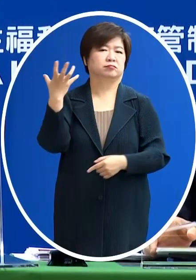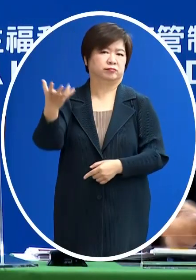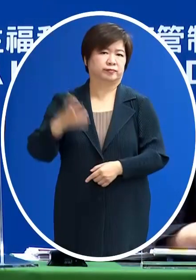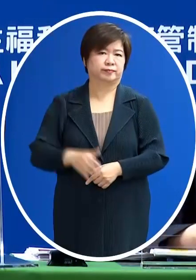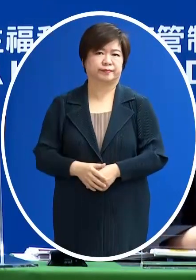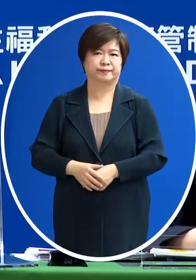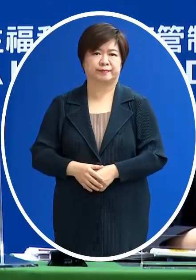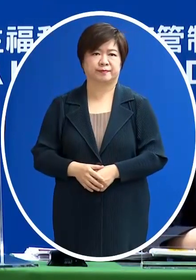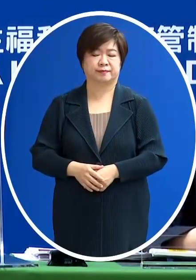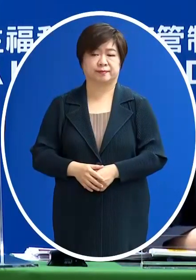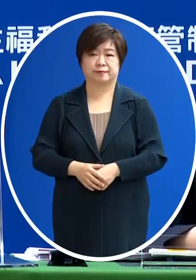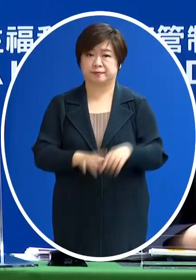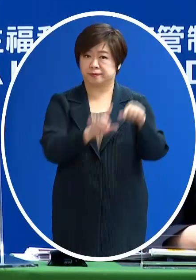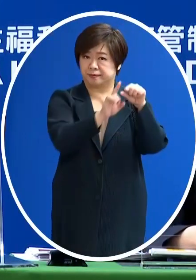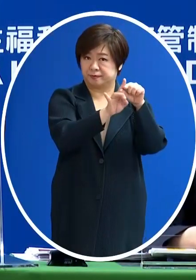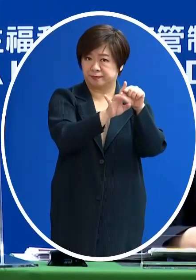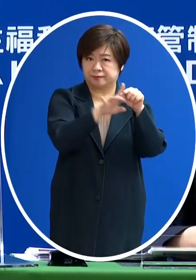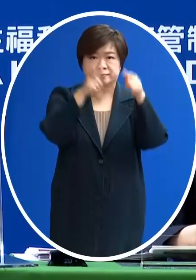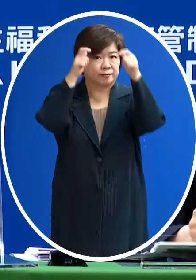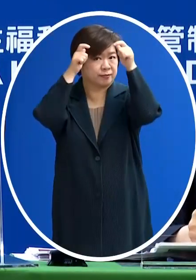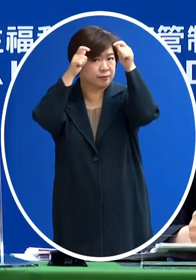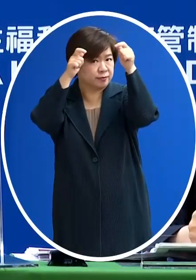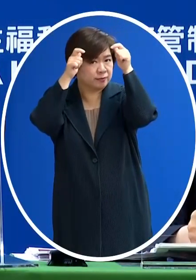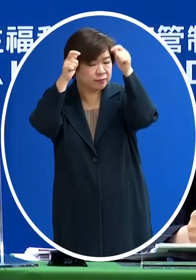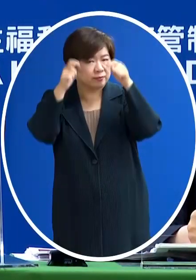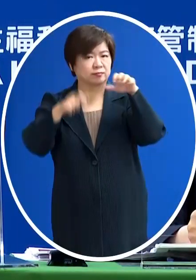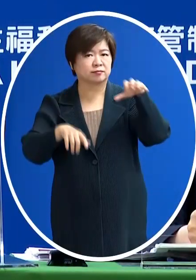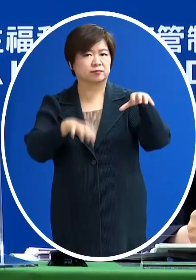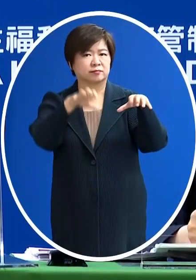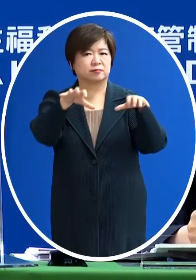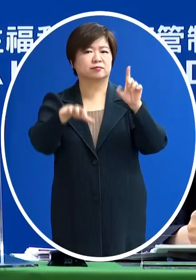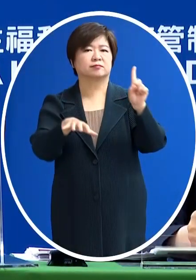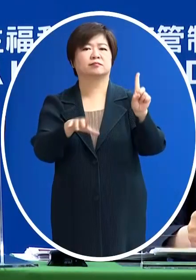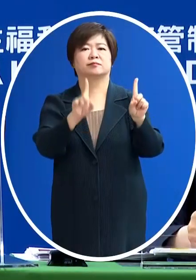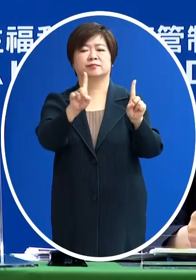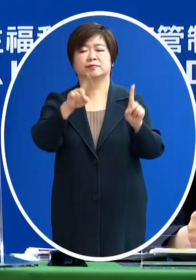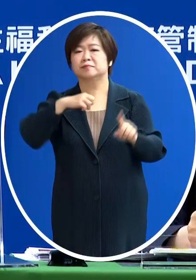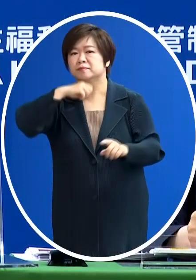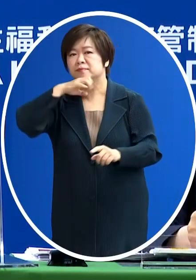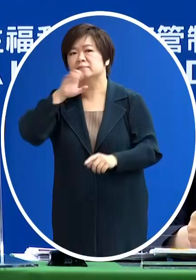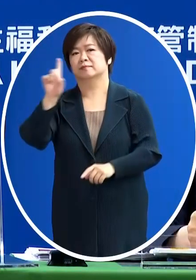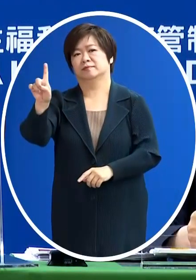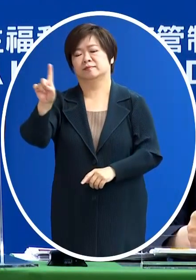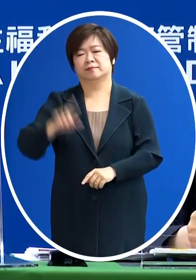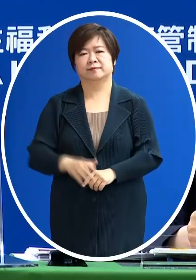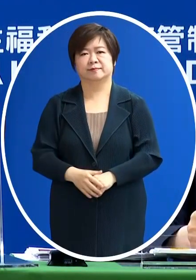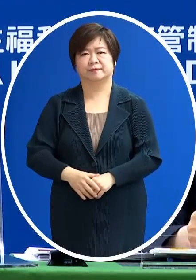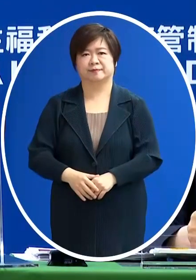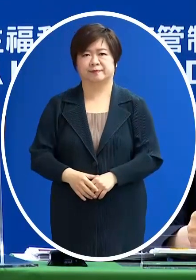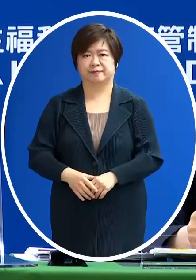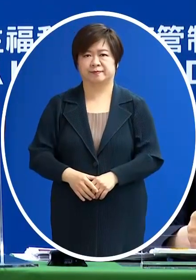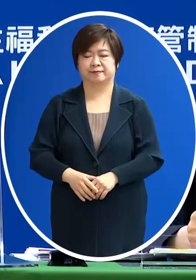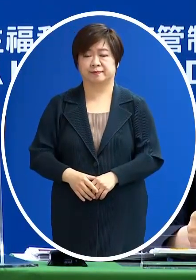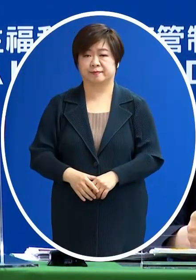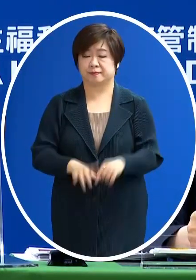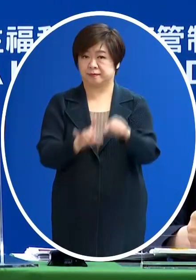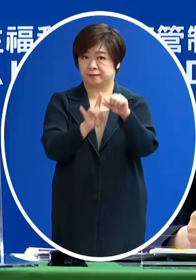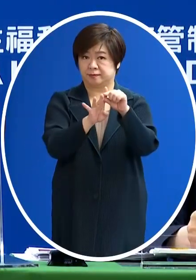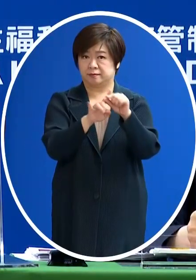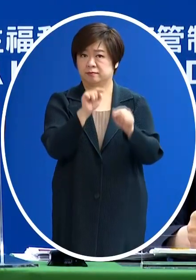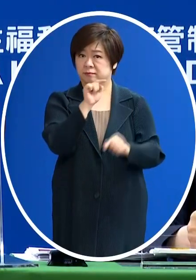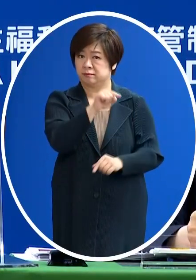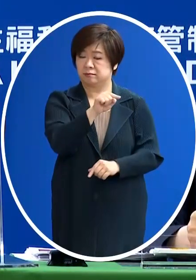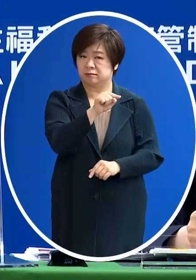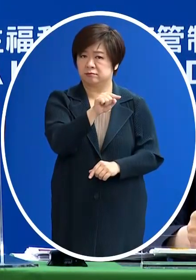那不过在台中、高雄这各有一例，屏东有一例，那台中的这一